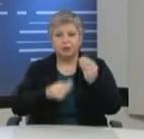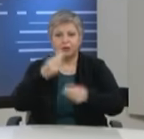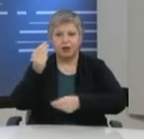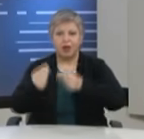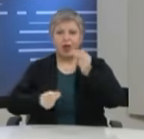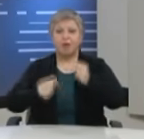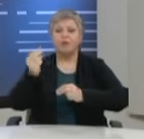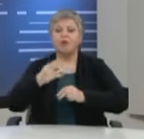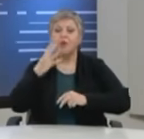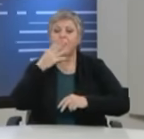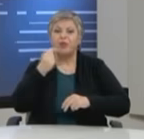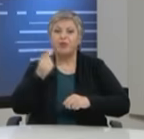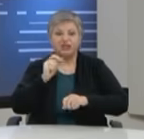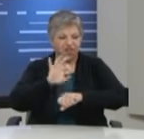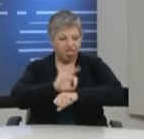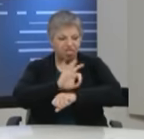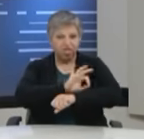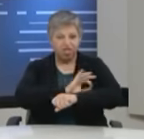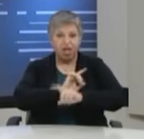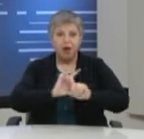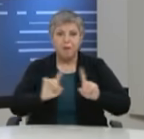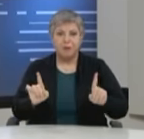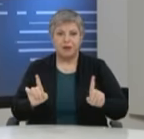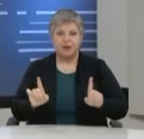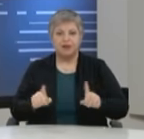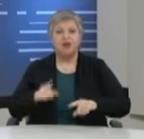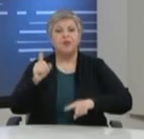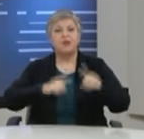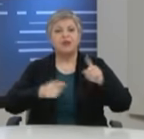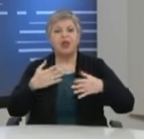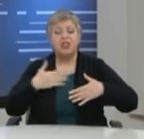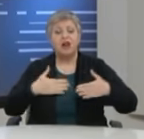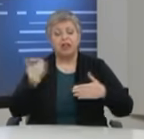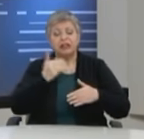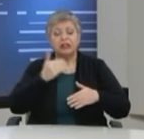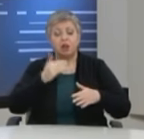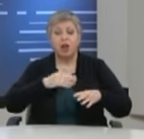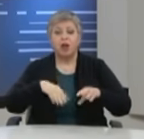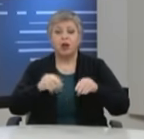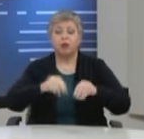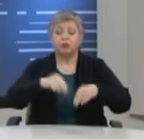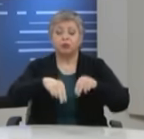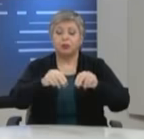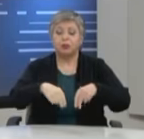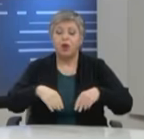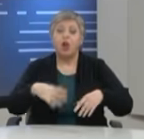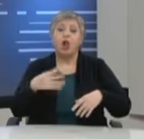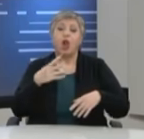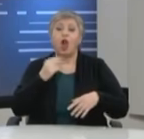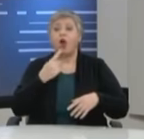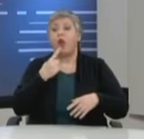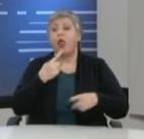κάποιοι θέλουν άρον-άρον να κλείσει αυτή η εκκρεμότητα για να σταθεροποιηθεί δίθεν η γειτονιά μας.